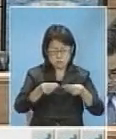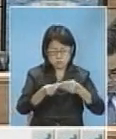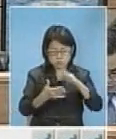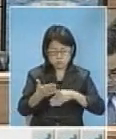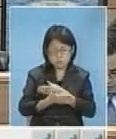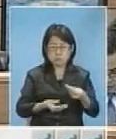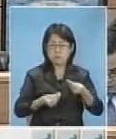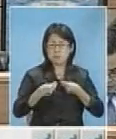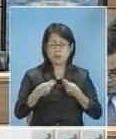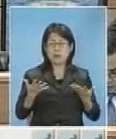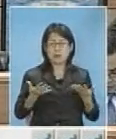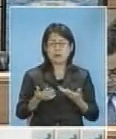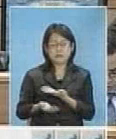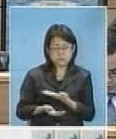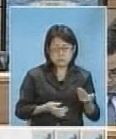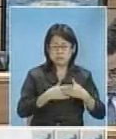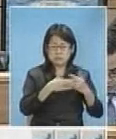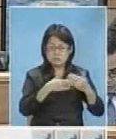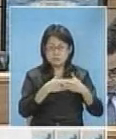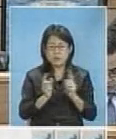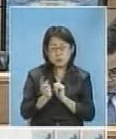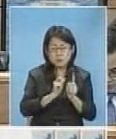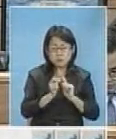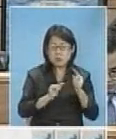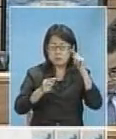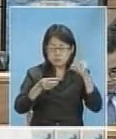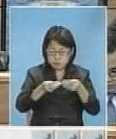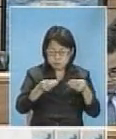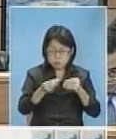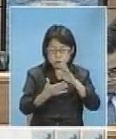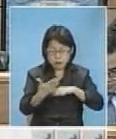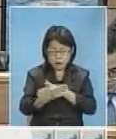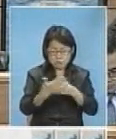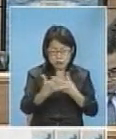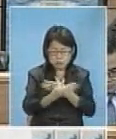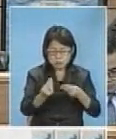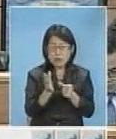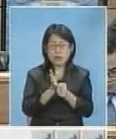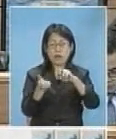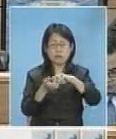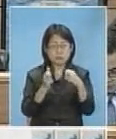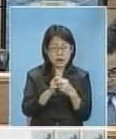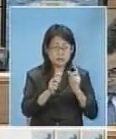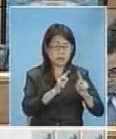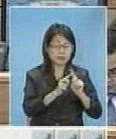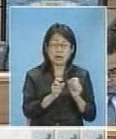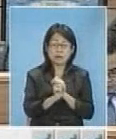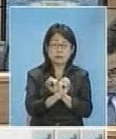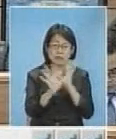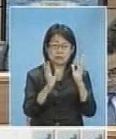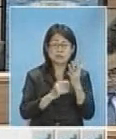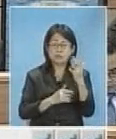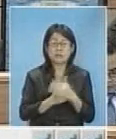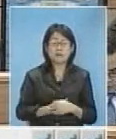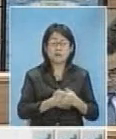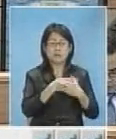สมาชิกสภาผู้แทนราษฎรที่จะร่วมแสดงความคิดเห็นปรับปรุงแก้ไขกฎหมายให้มีความกระชับและเป็นประโยชน์ต่อพี่น้องประชาช